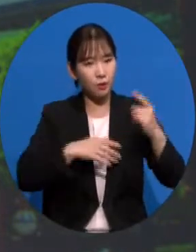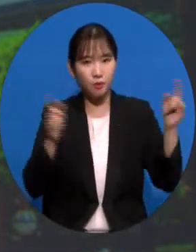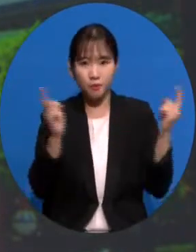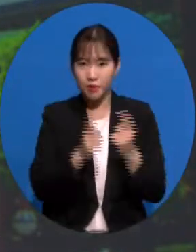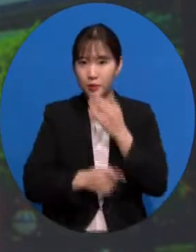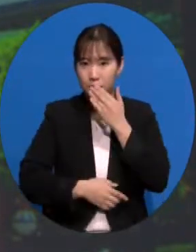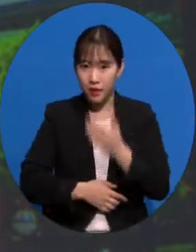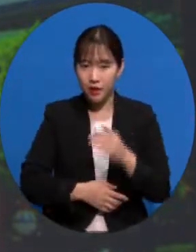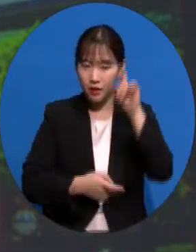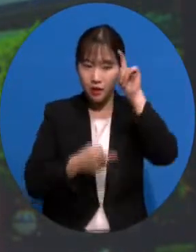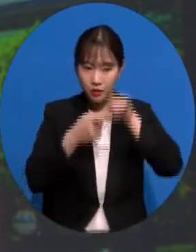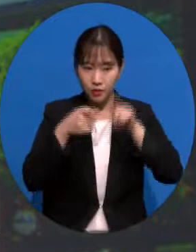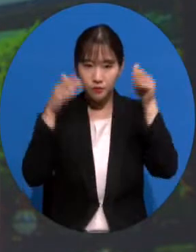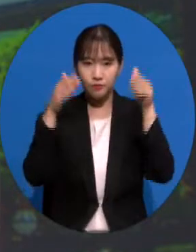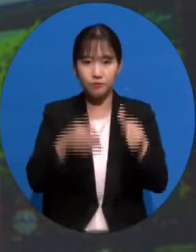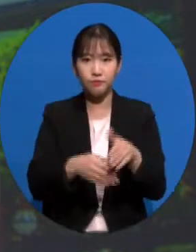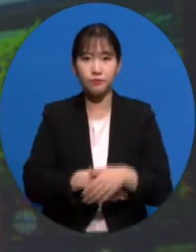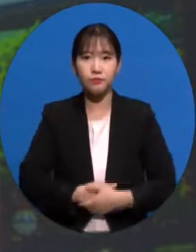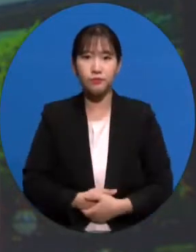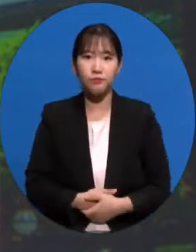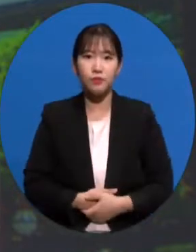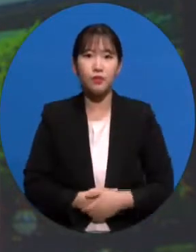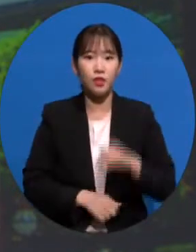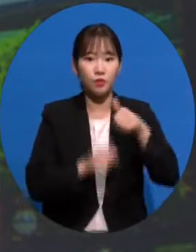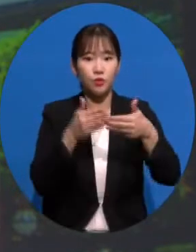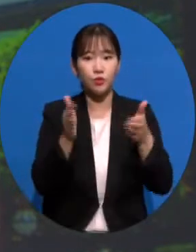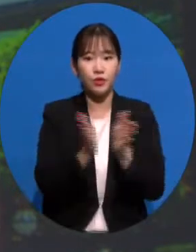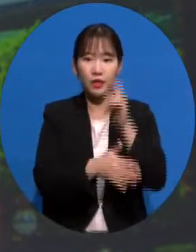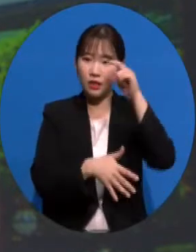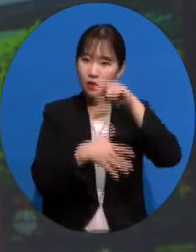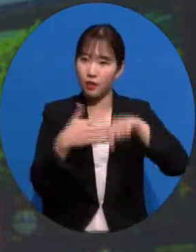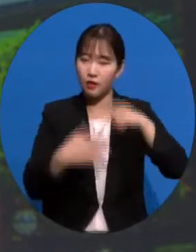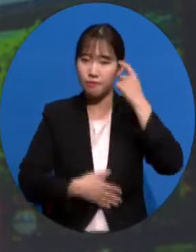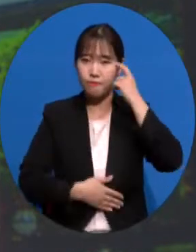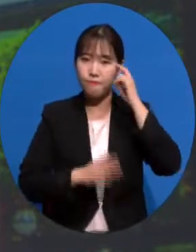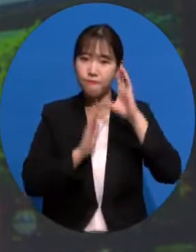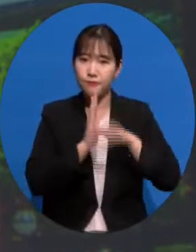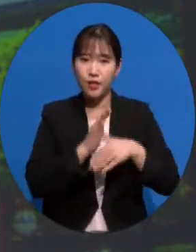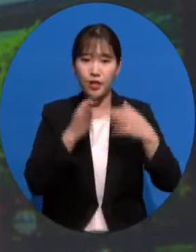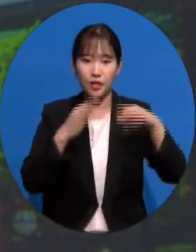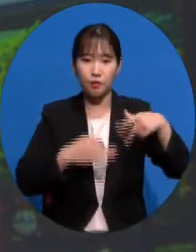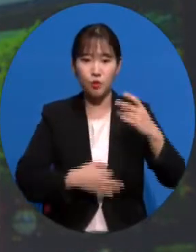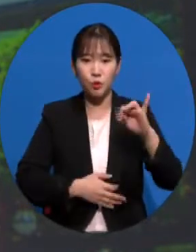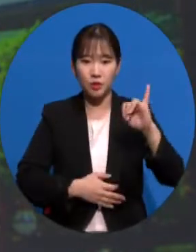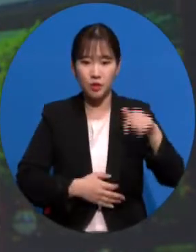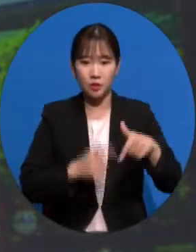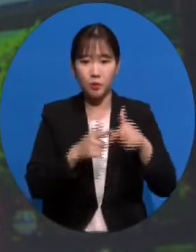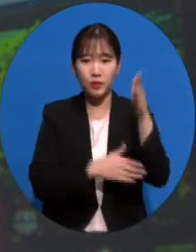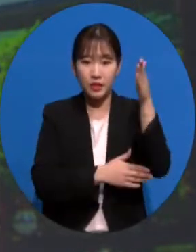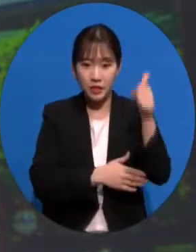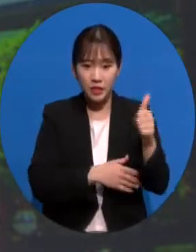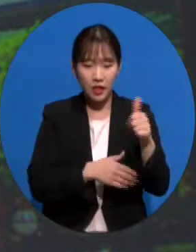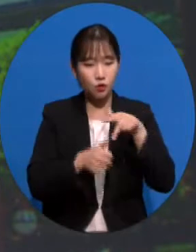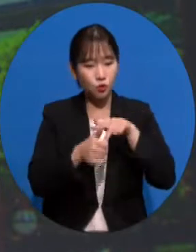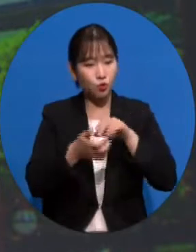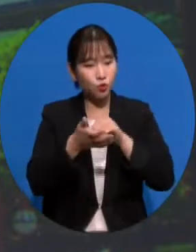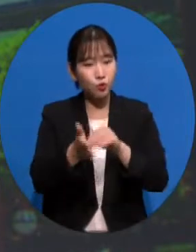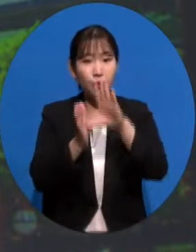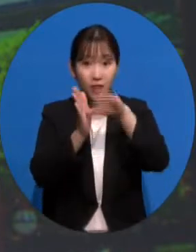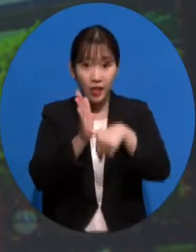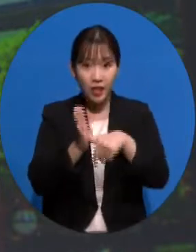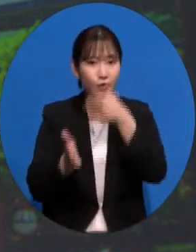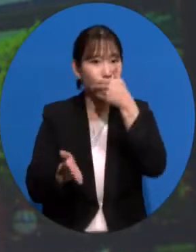있을지 관심이 쏠리고 있습니다. 민주당 일정을 감안할 때 김종식 목포시장의 예비 후보 등록